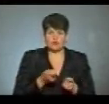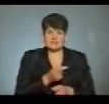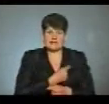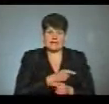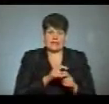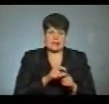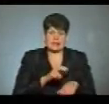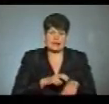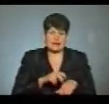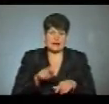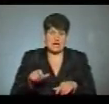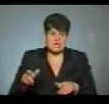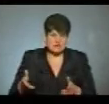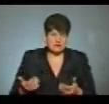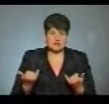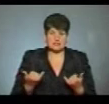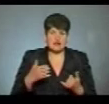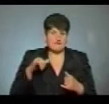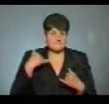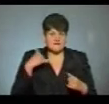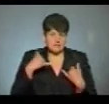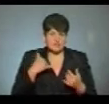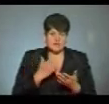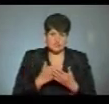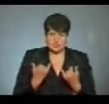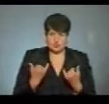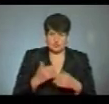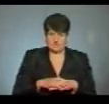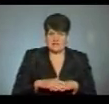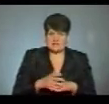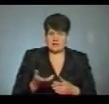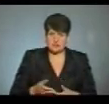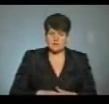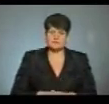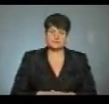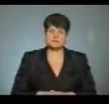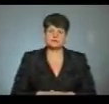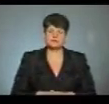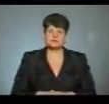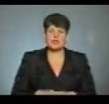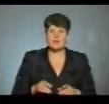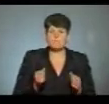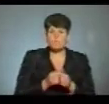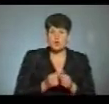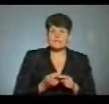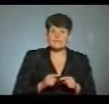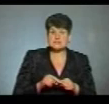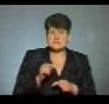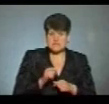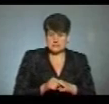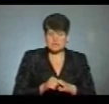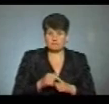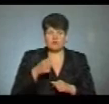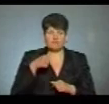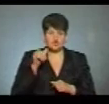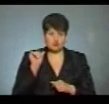лікарів на ті виклики, які сьогодні потребує населення. І поряд з цим, вчора